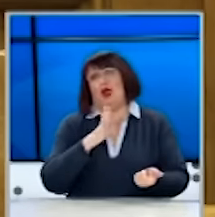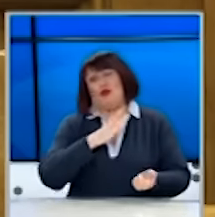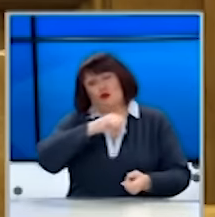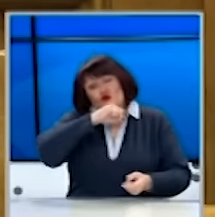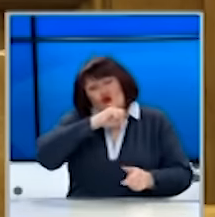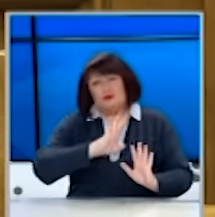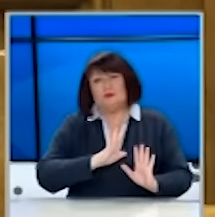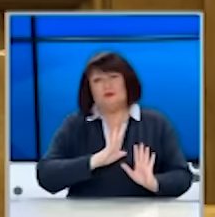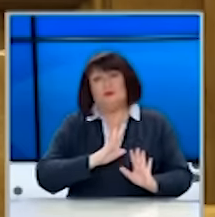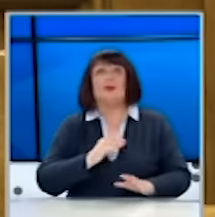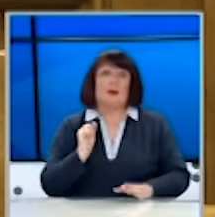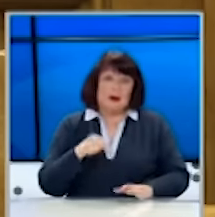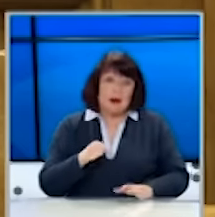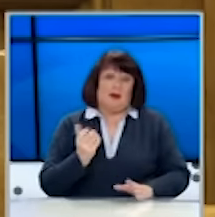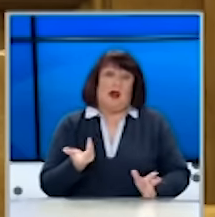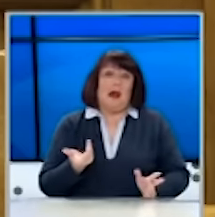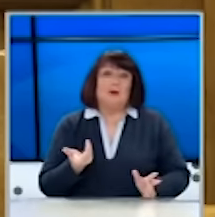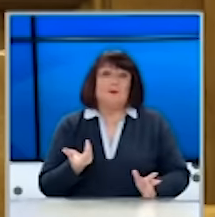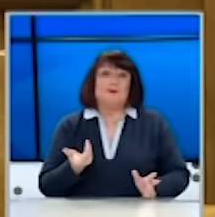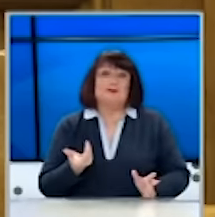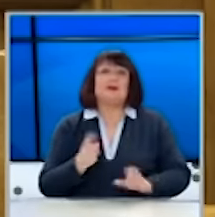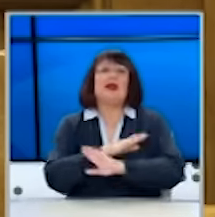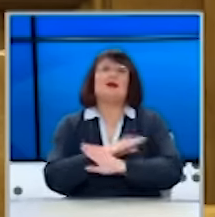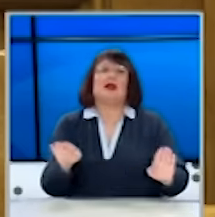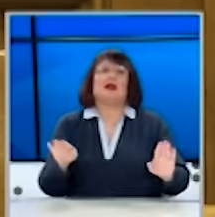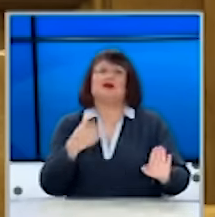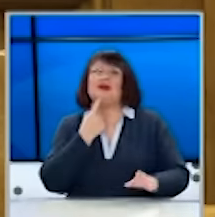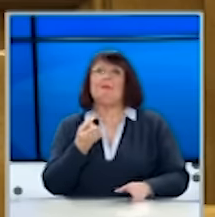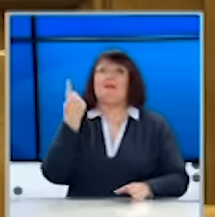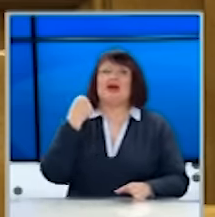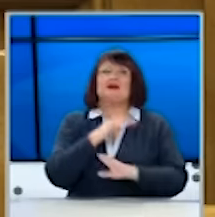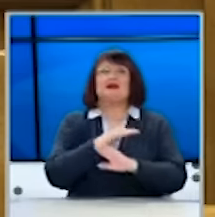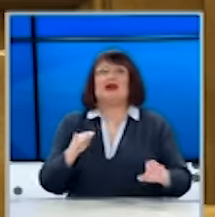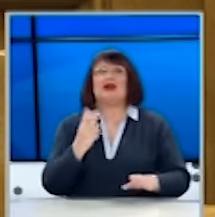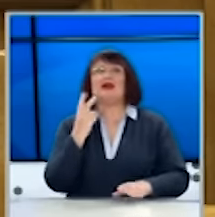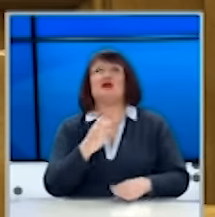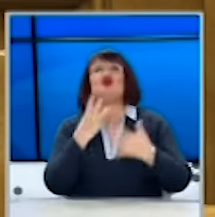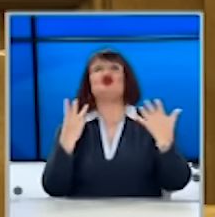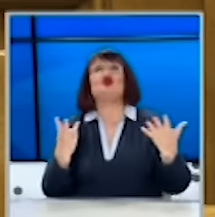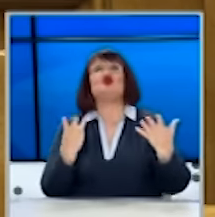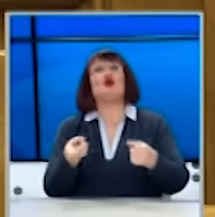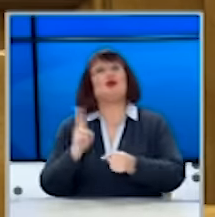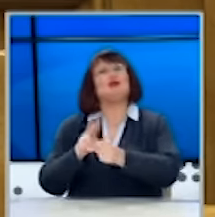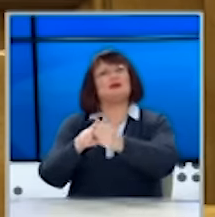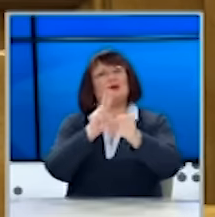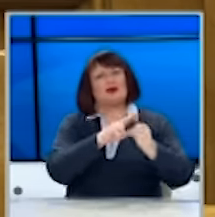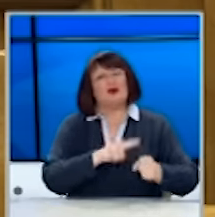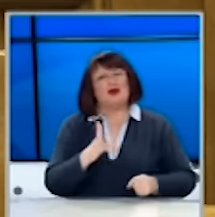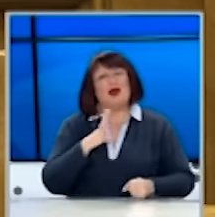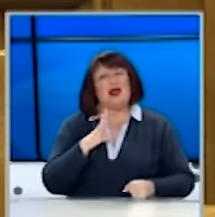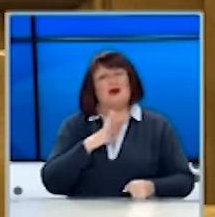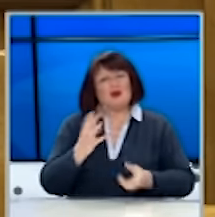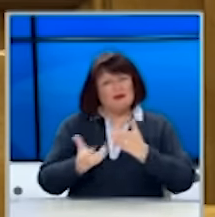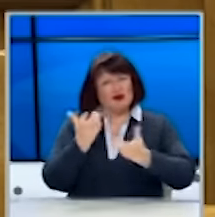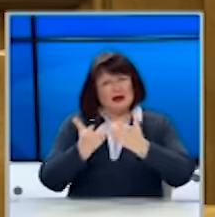πράγματι το υπέρτατο αγαθό. Αυτό τέλειωσε οριστικά πέρσι με τους 28 νεκρούς συνανθρώπους μας στις